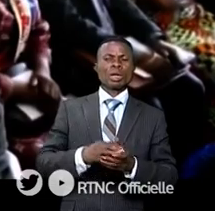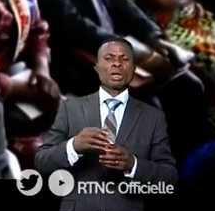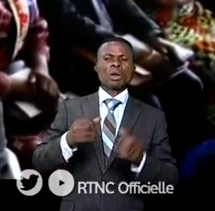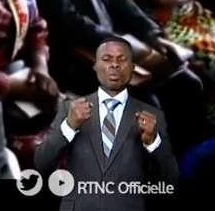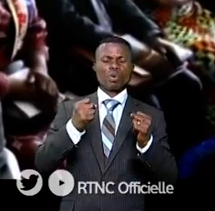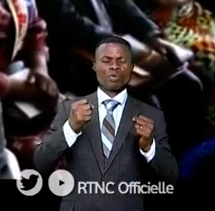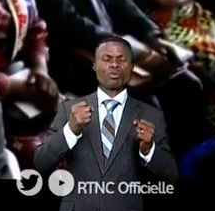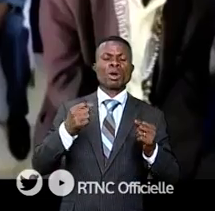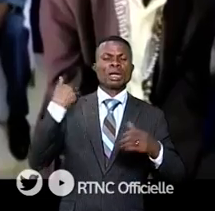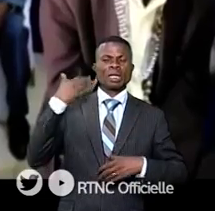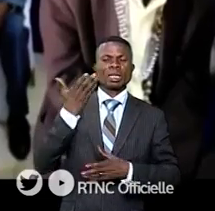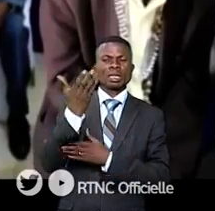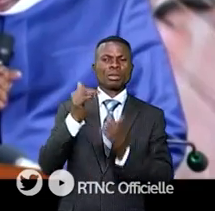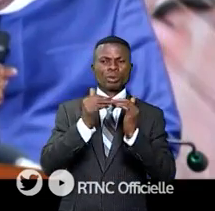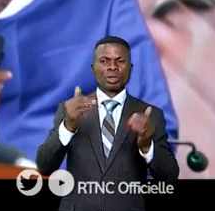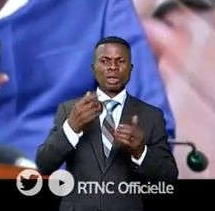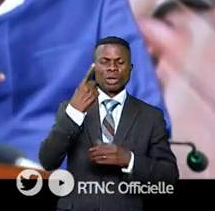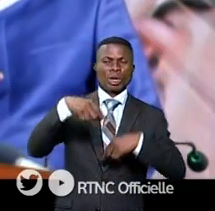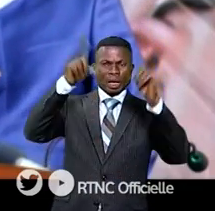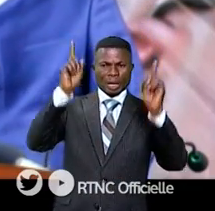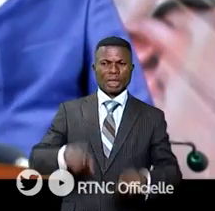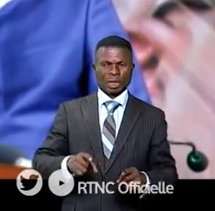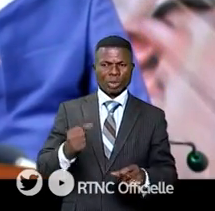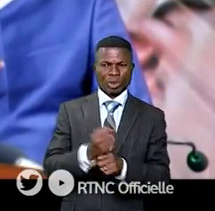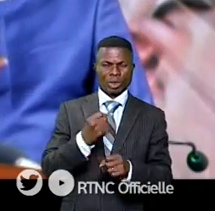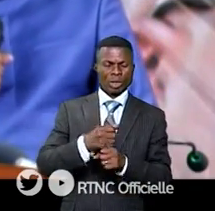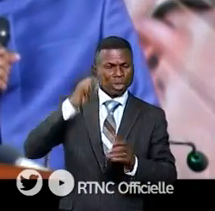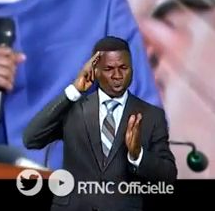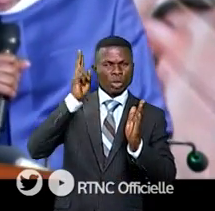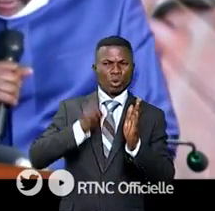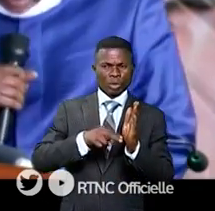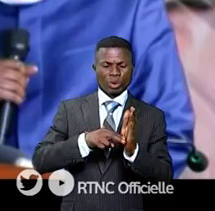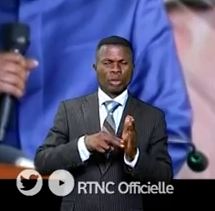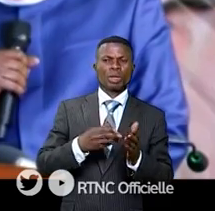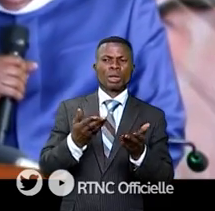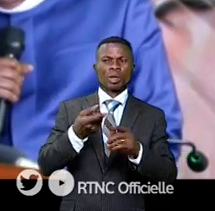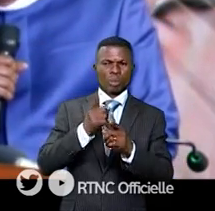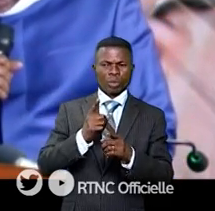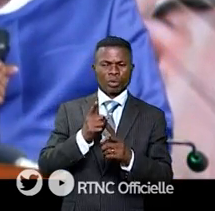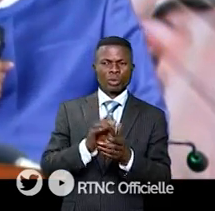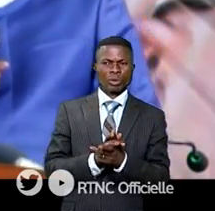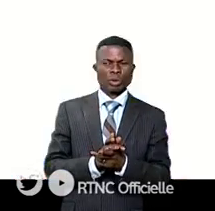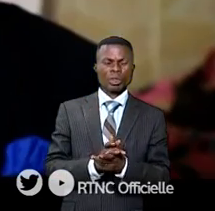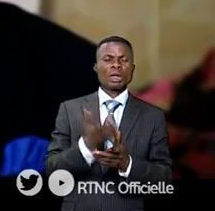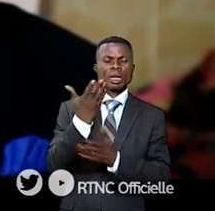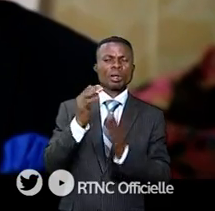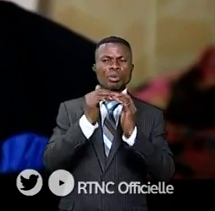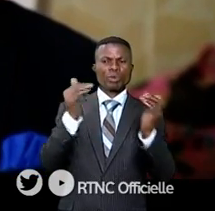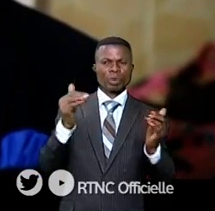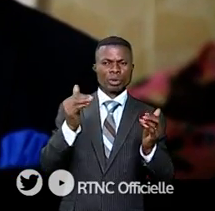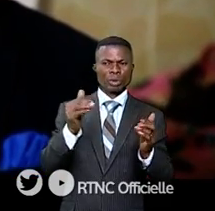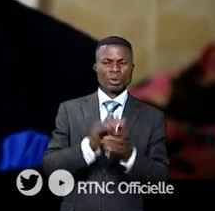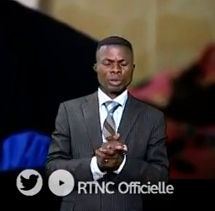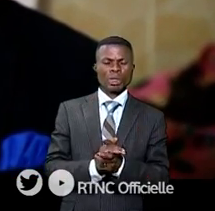la paix. Après une année d'exercice du pouvoir par le gouvernement issu de la tenance pacifique et civilisée